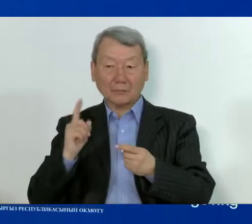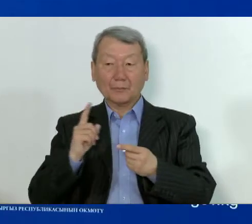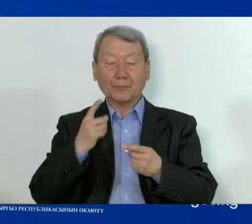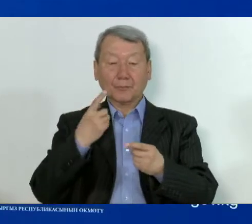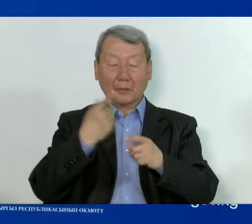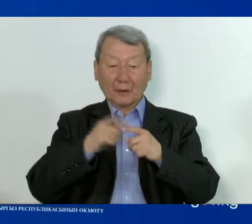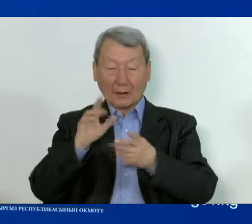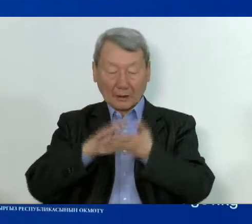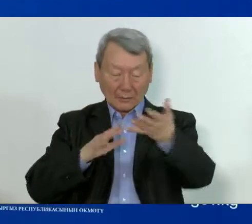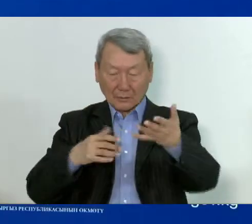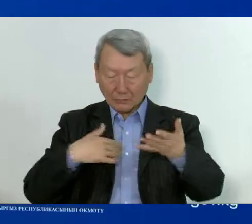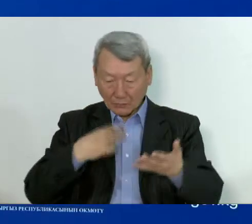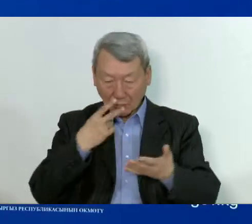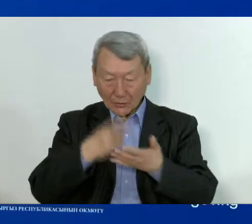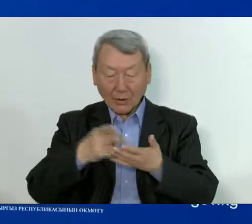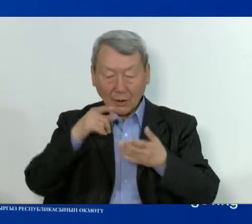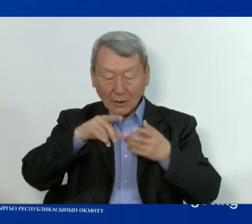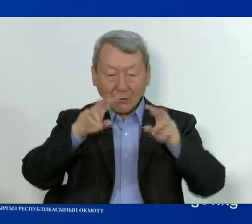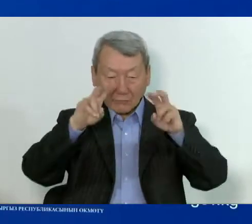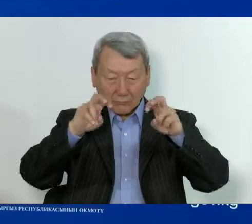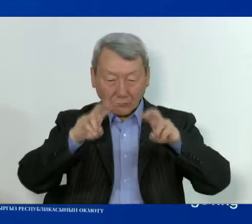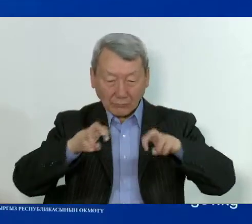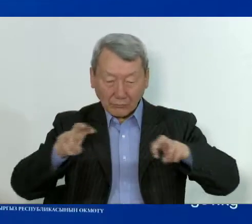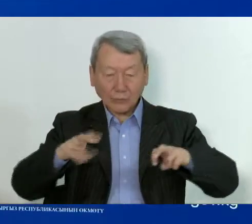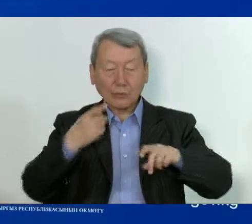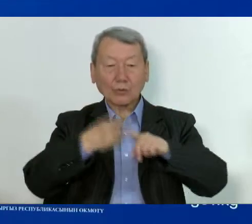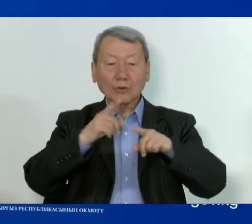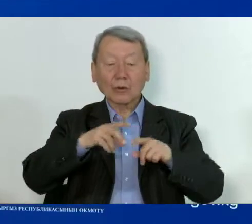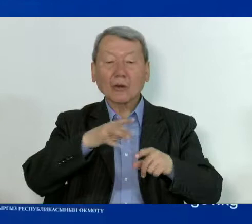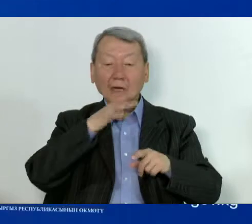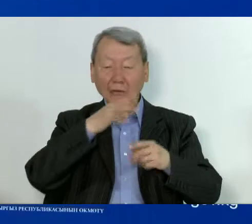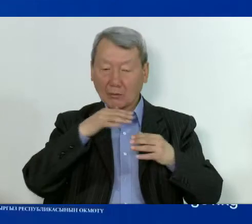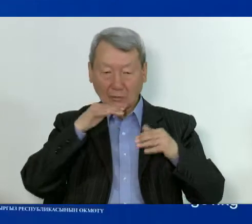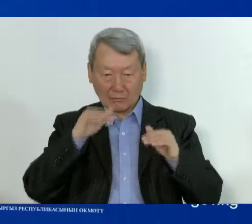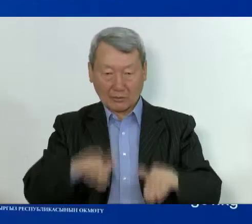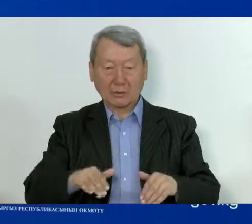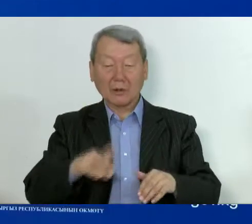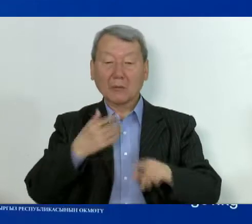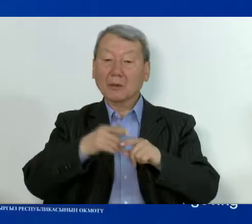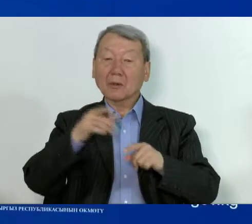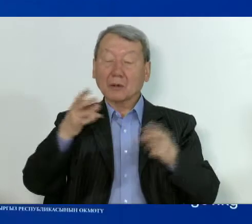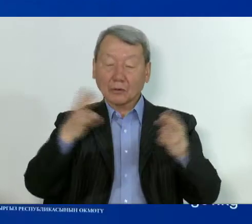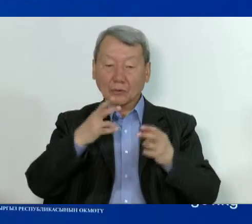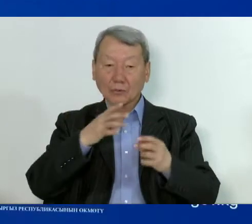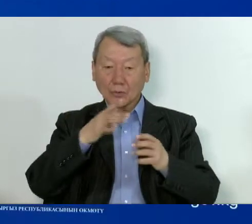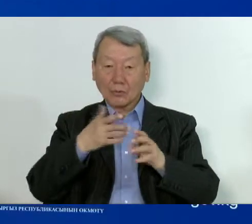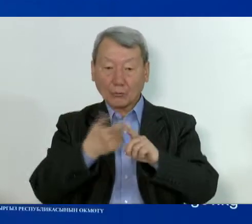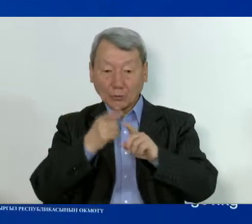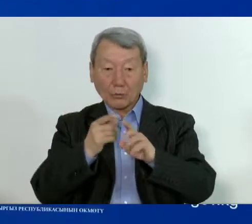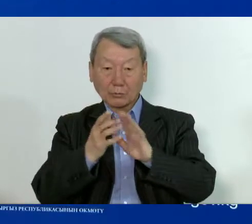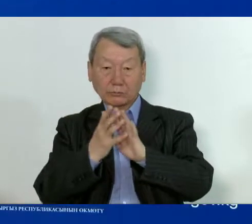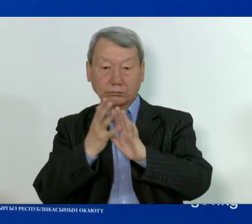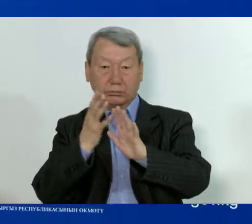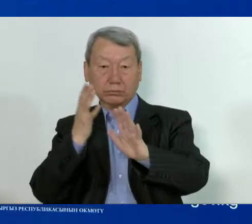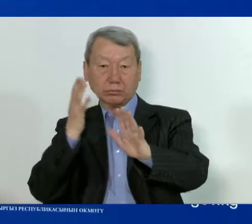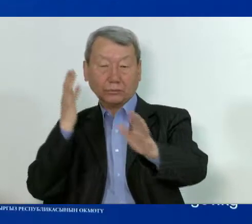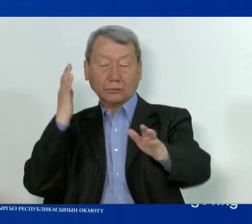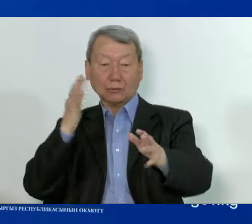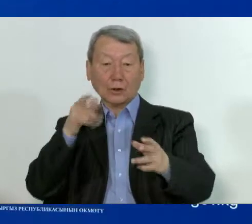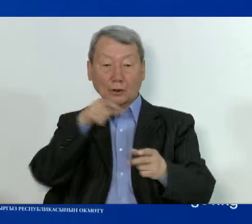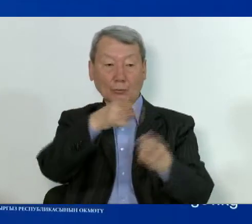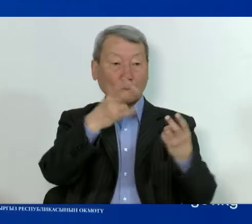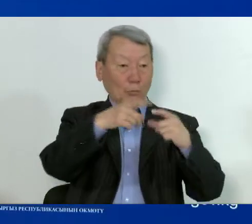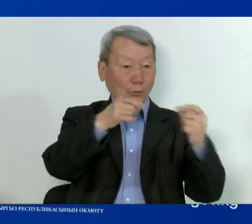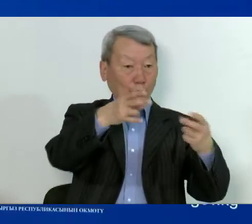Каждая заявка рассматривается и обрабатывается, на что также уходит время. В связи с чем накапливается очередь, и те, кто действительно должен